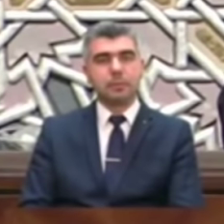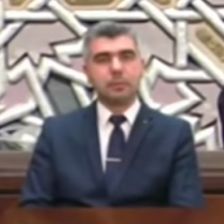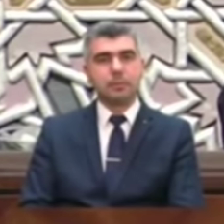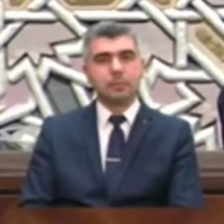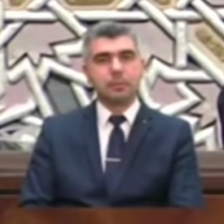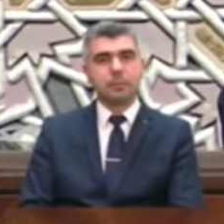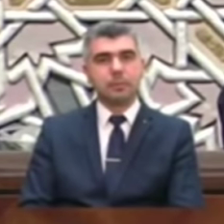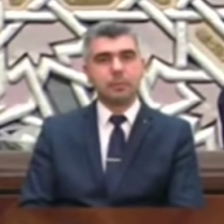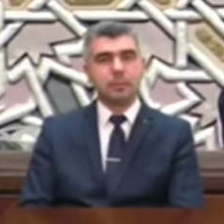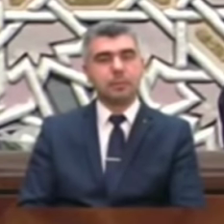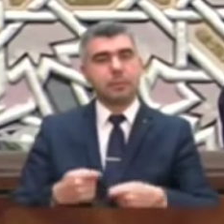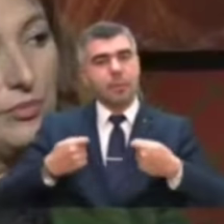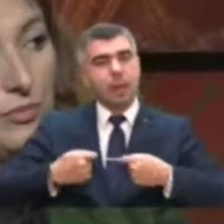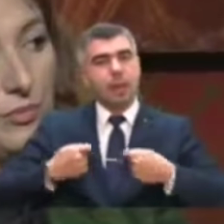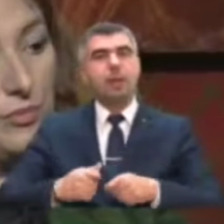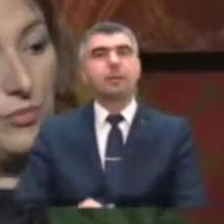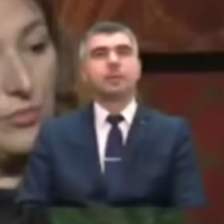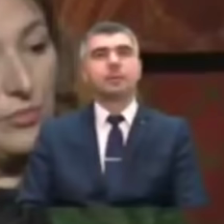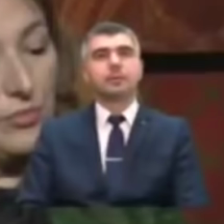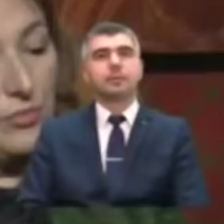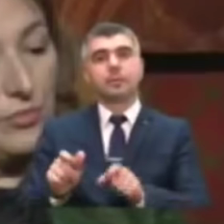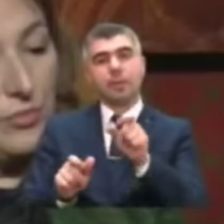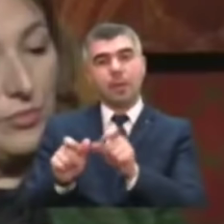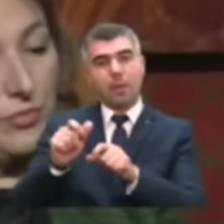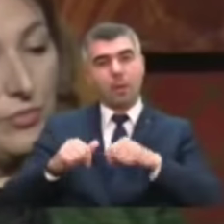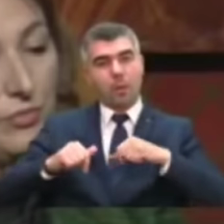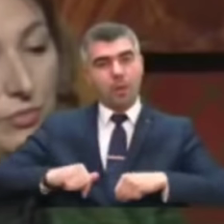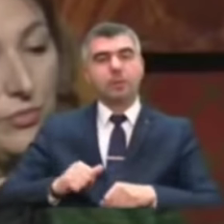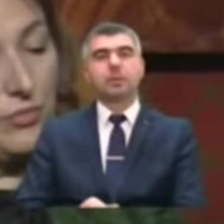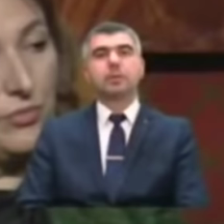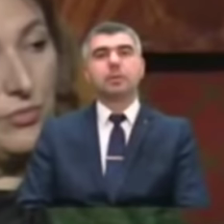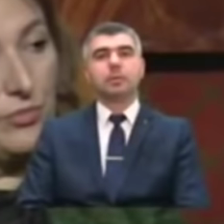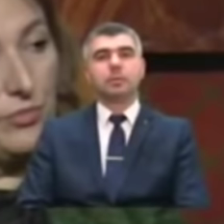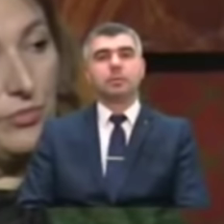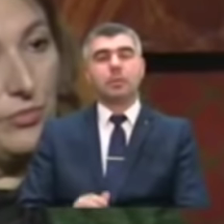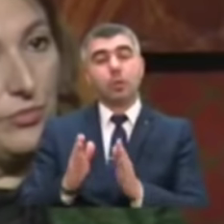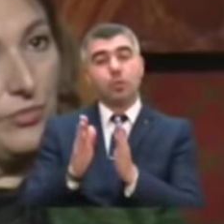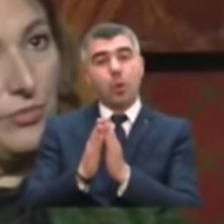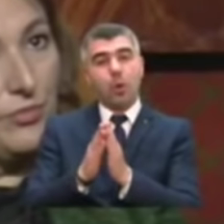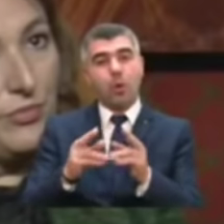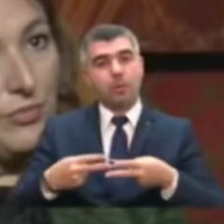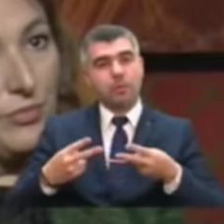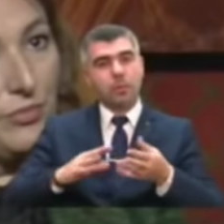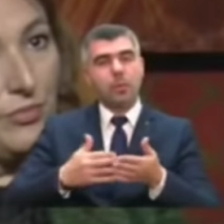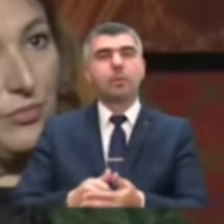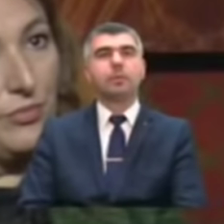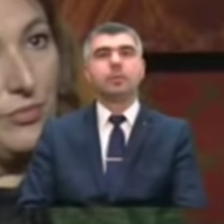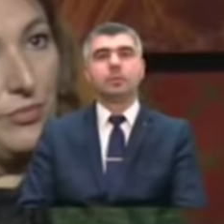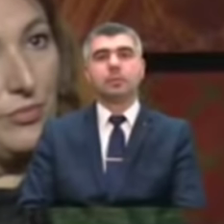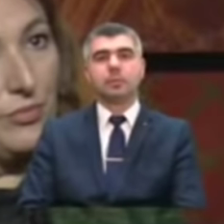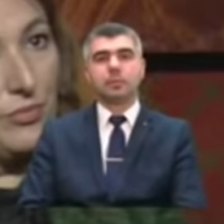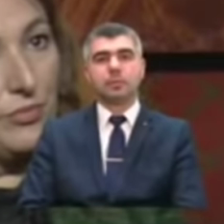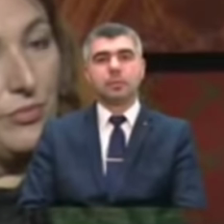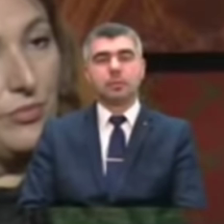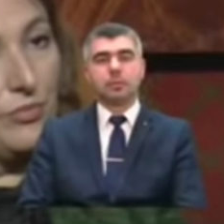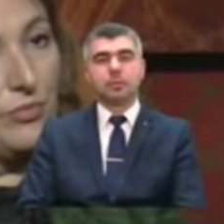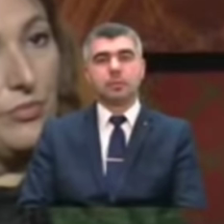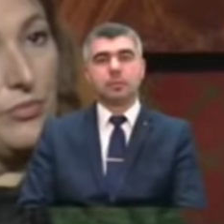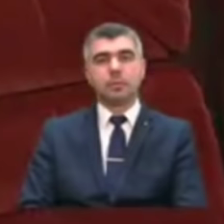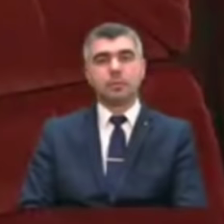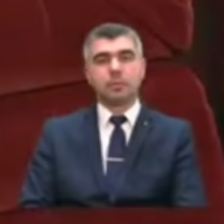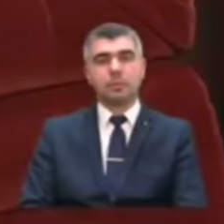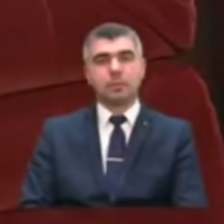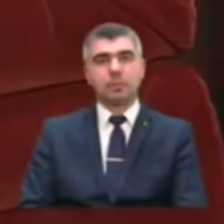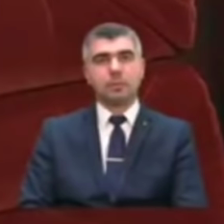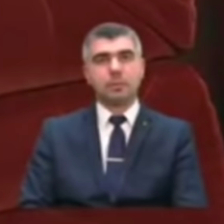السيد الرئيس المحترم، السيد الوزير المحترم، أيتما ديستما إبرلمانين. السيد الوزير، لازيك نتترس هذا